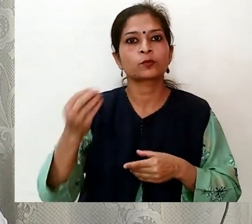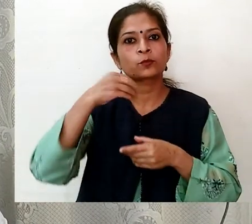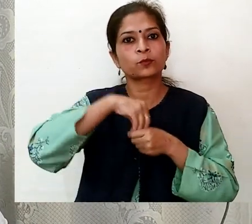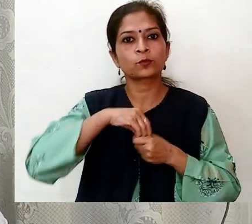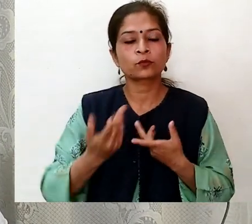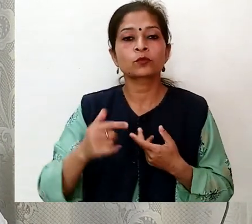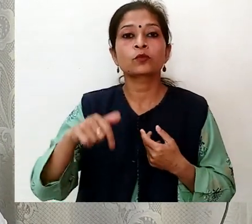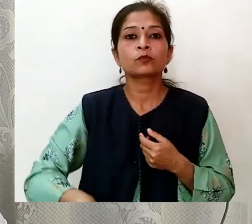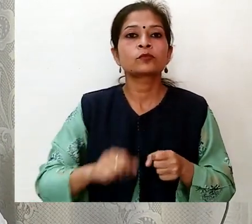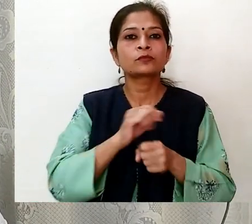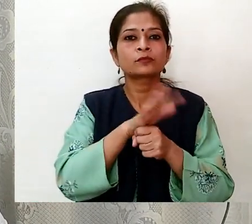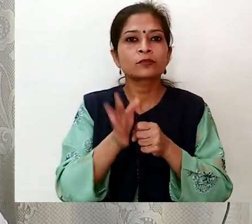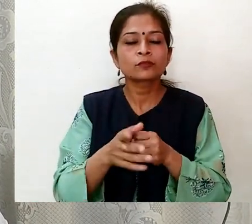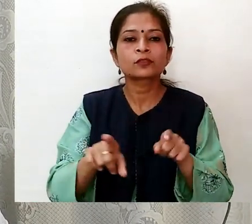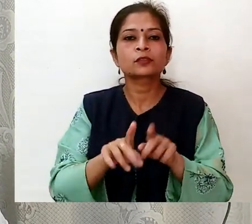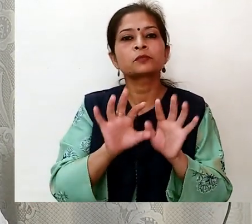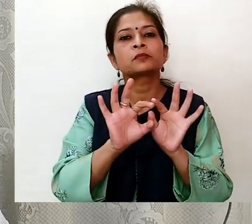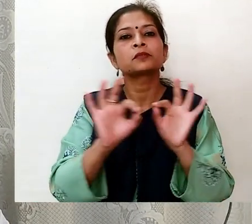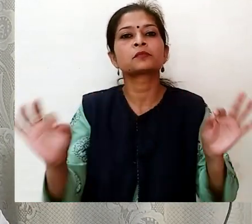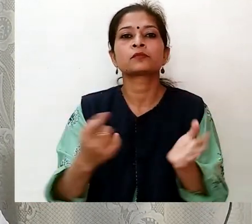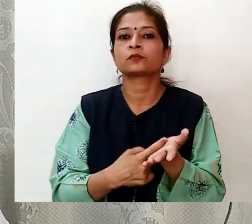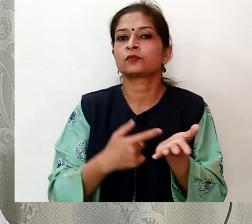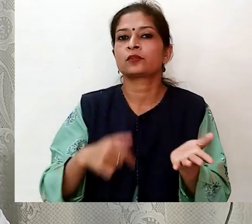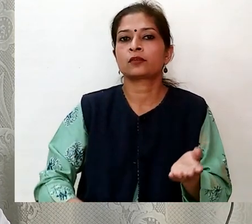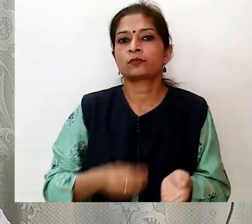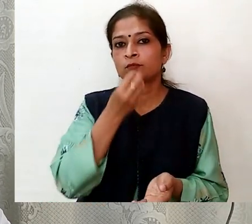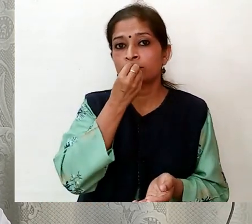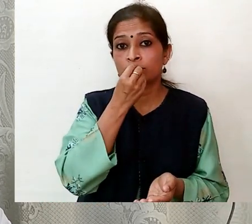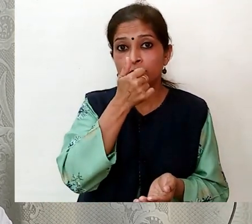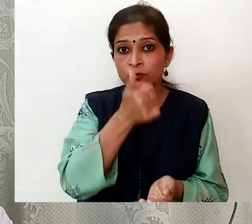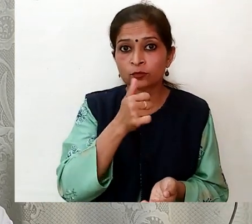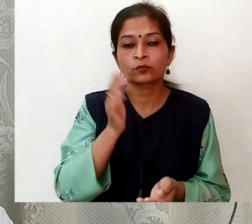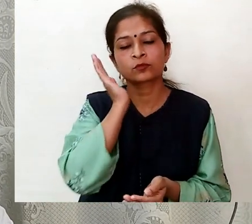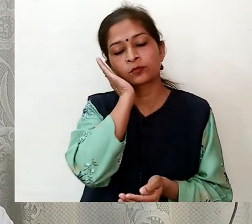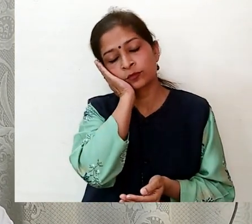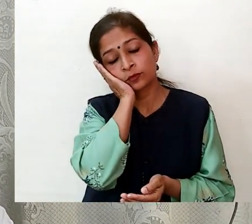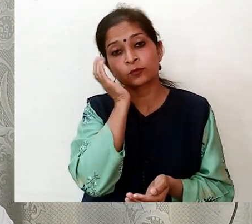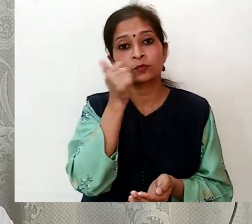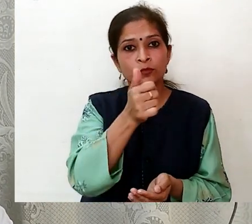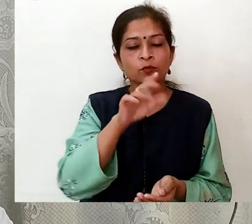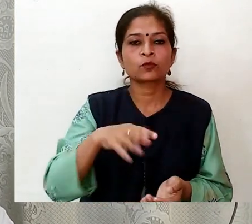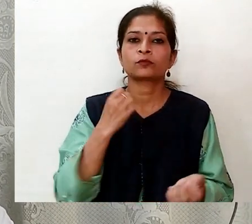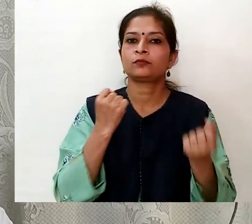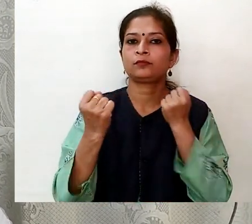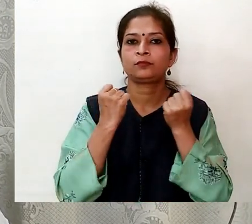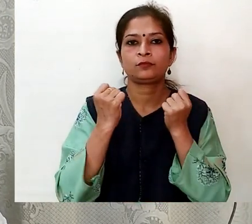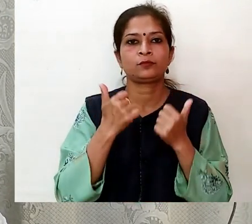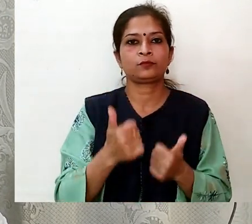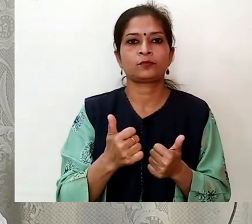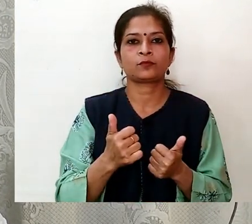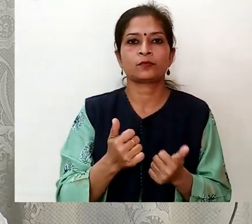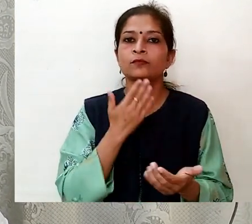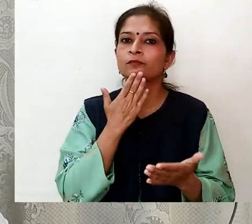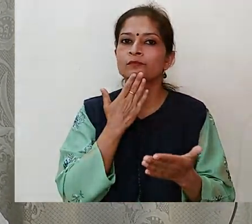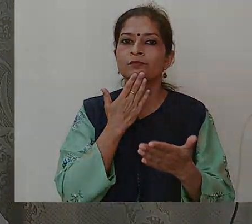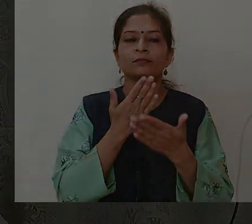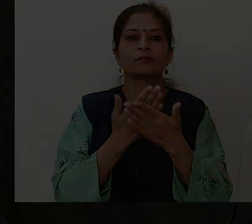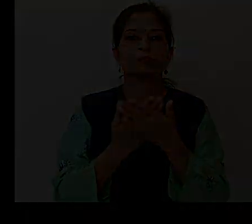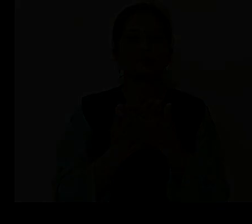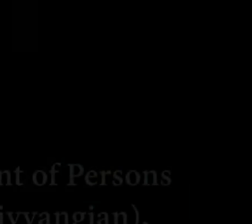में कहें तो कोरोना वायरस से जीतने के लिए एक सिंपल मंत्र है, ईट वेल, स्लीप वेल एंड एक्सरसाइज। धन्यवाद।